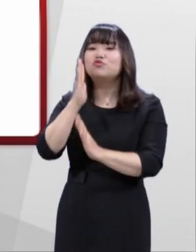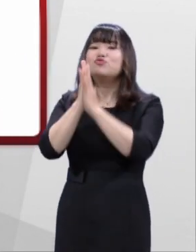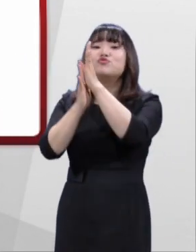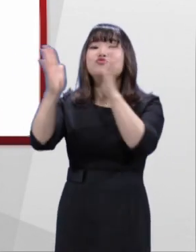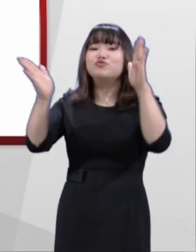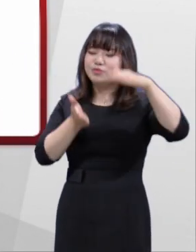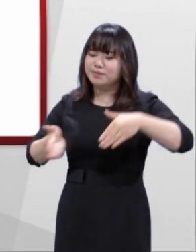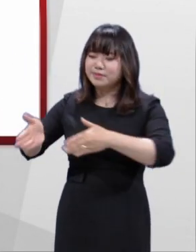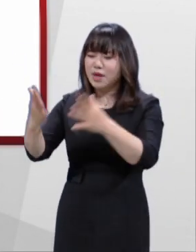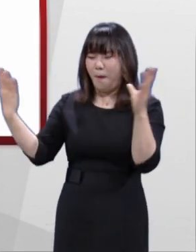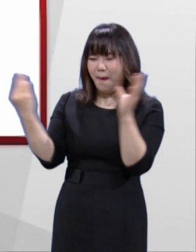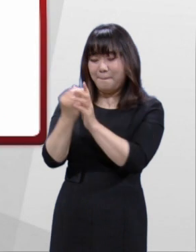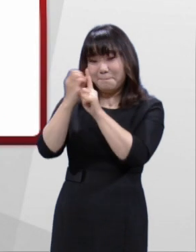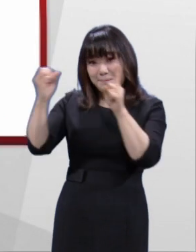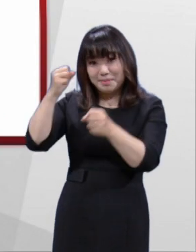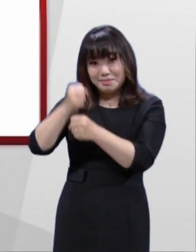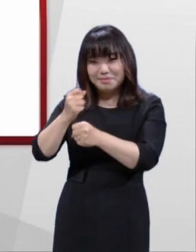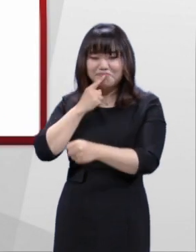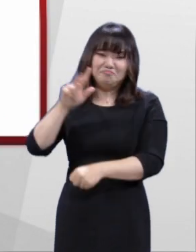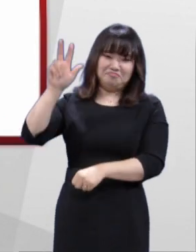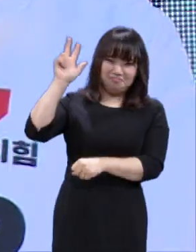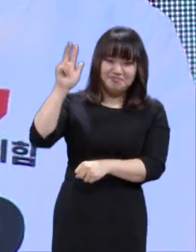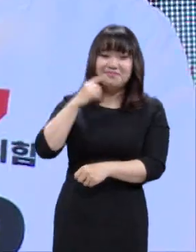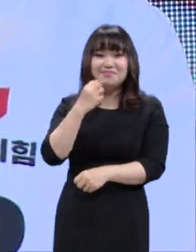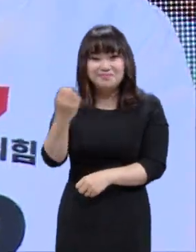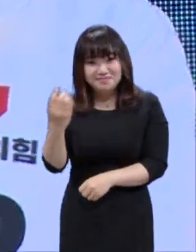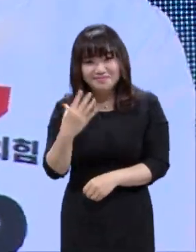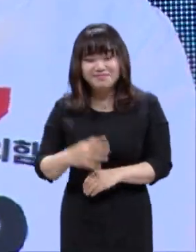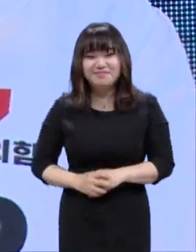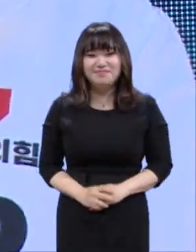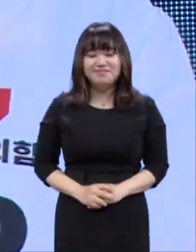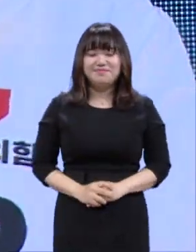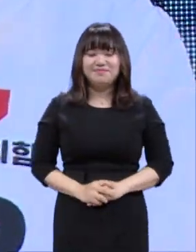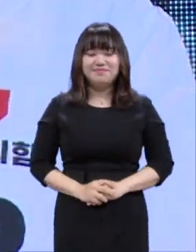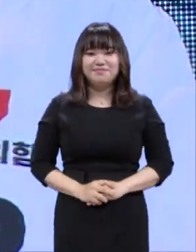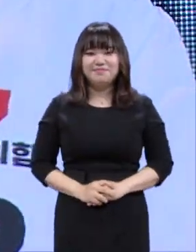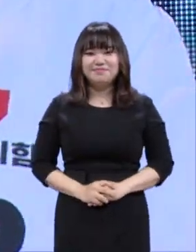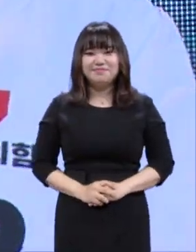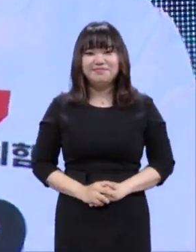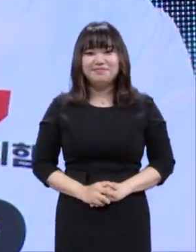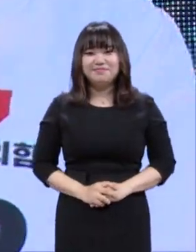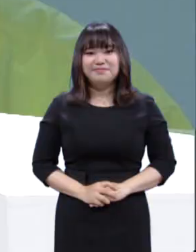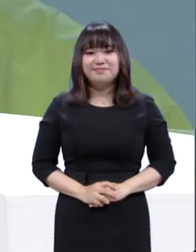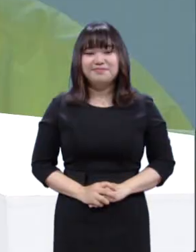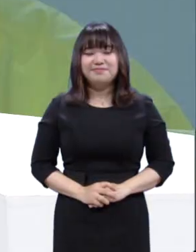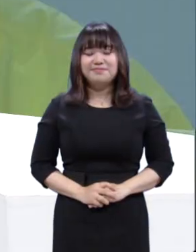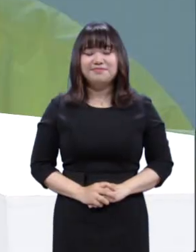숲세권을 완성하겠다는 공약 등을 내놨습니다. BTV 뉴스 김대우입니다.